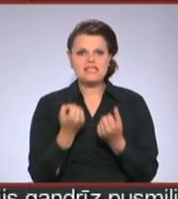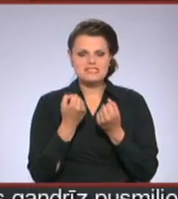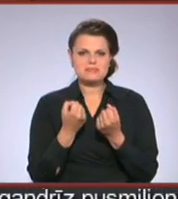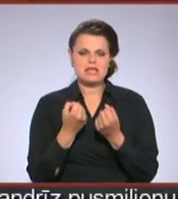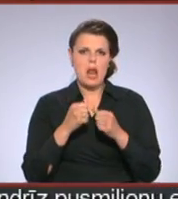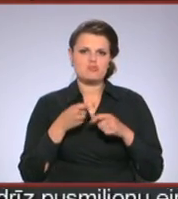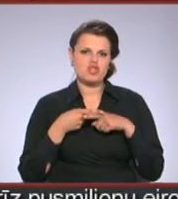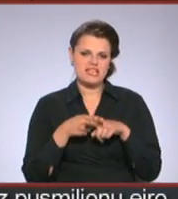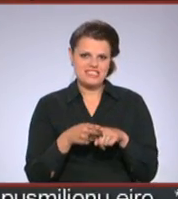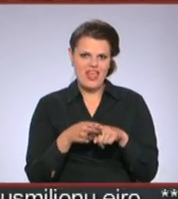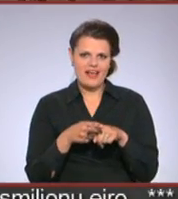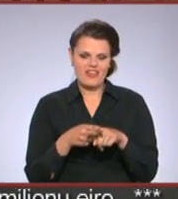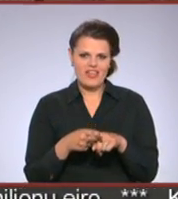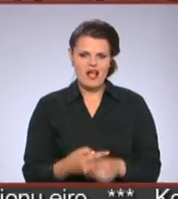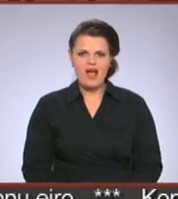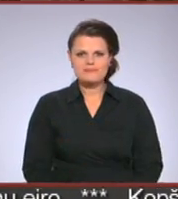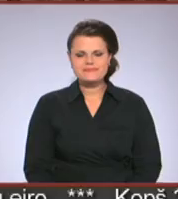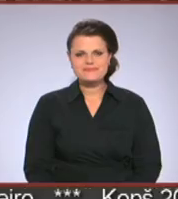tehnika.